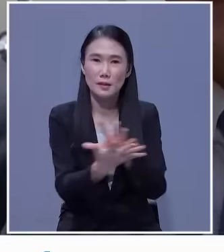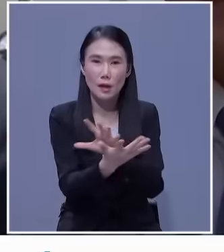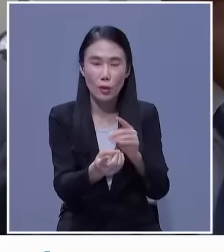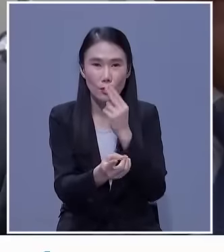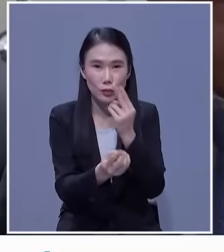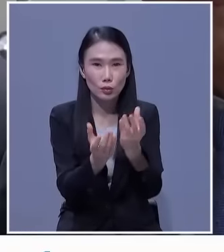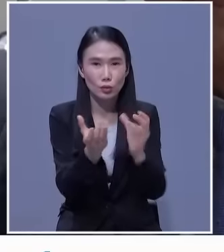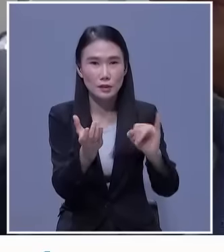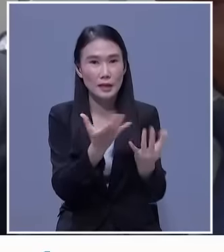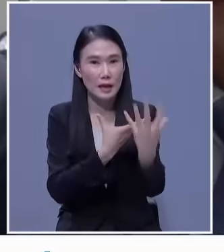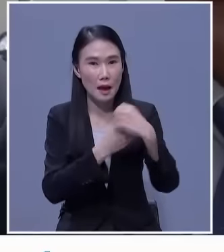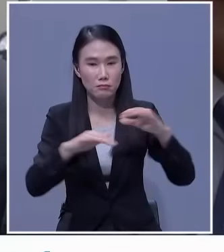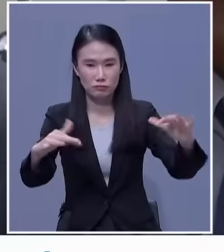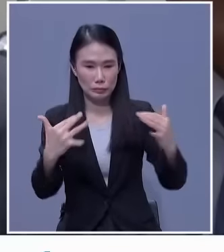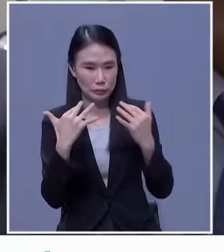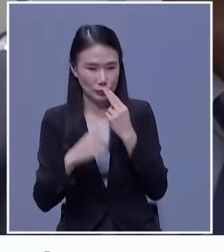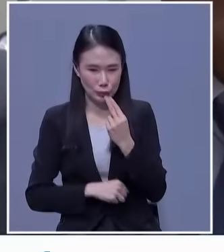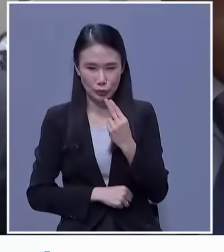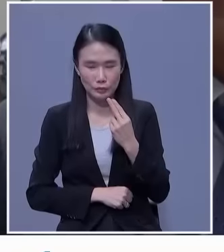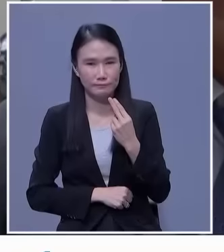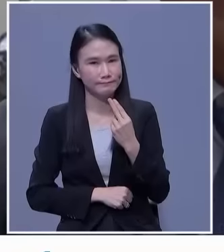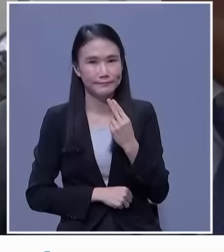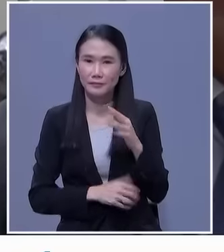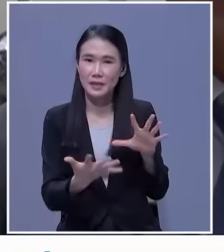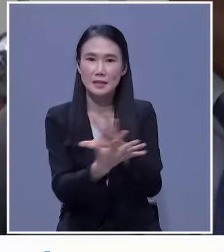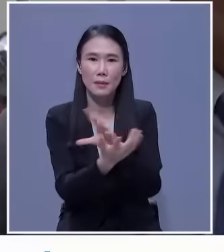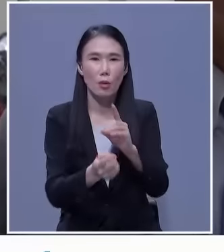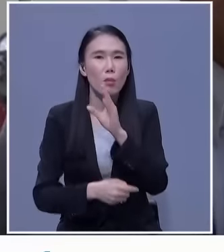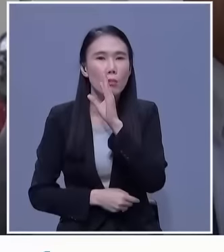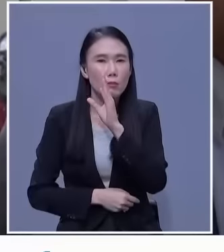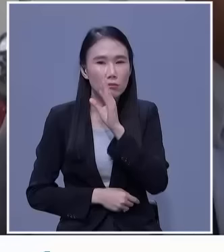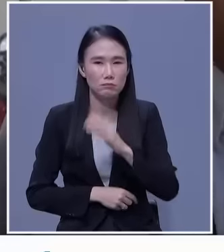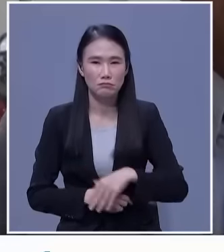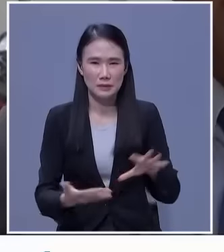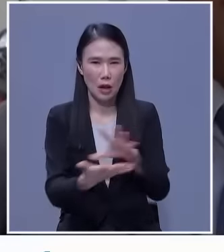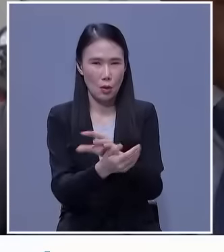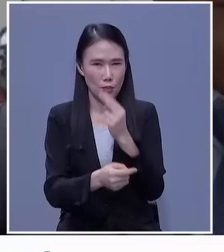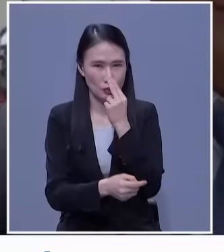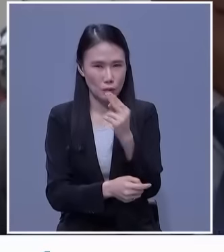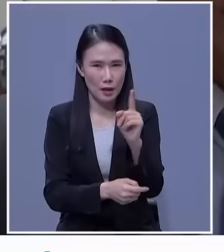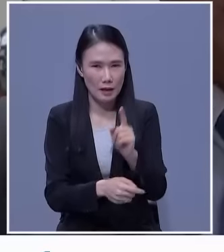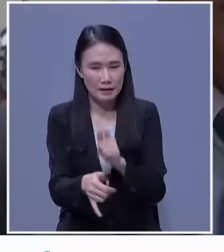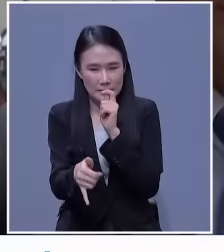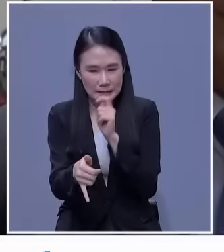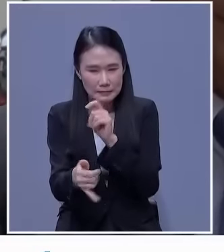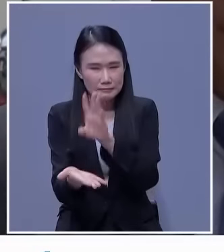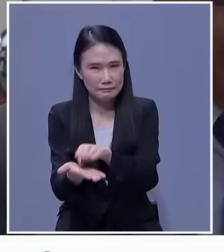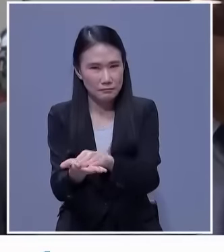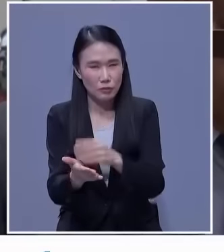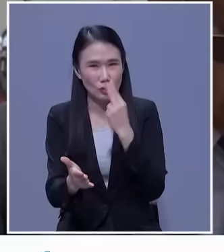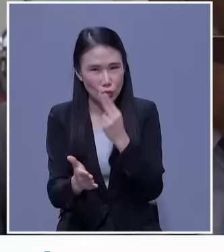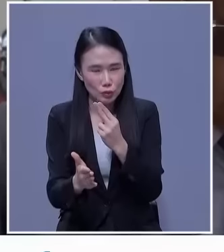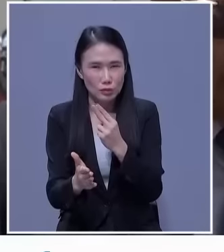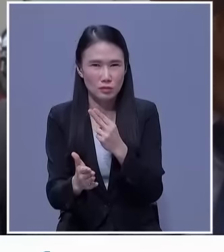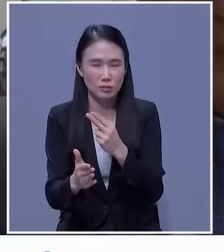ริยธรรมเขามองว่า สังคมจอมปลอมมันเกิดจากการสอบสวนที่ไม่ชอบ